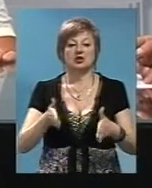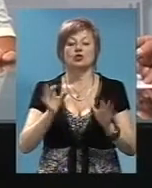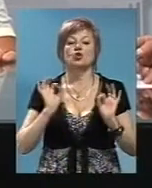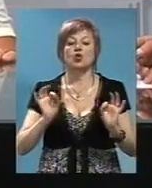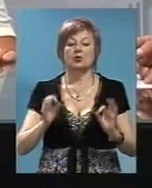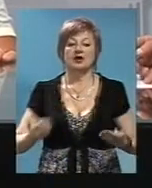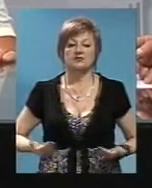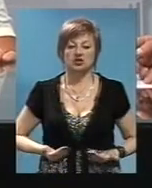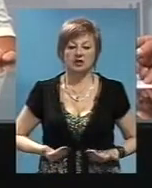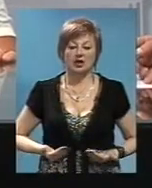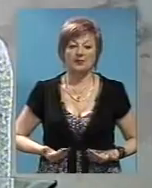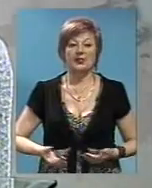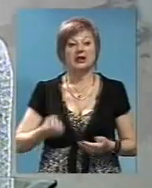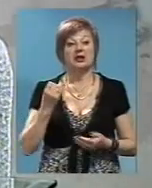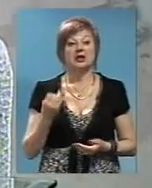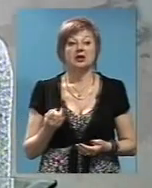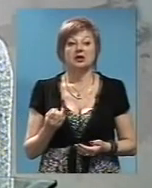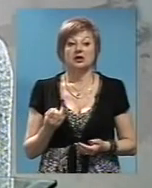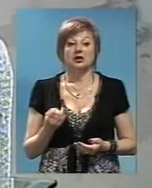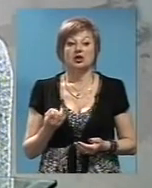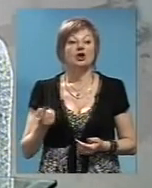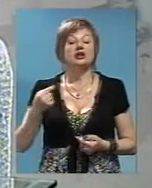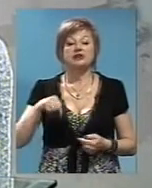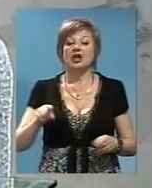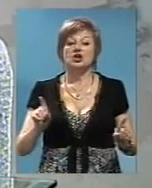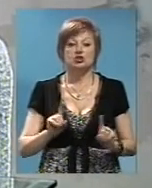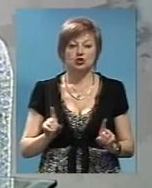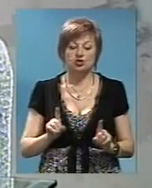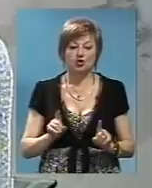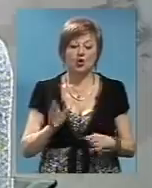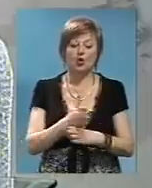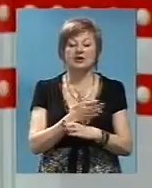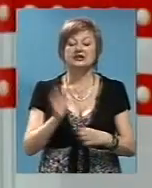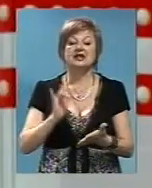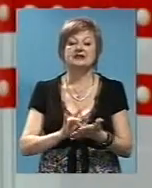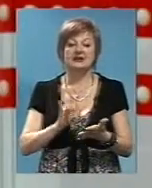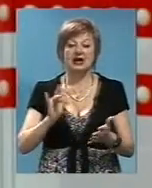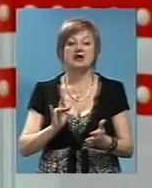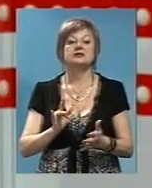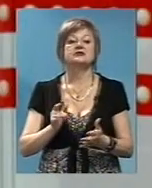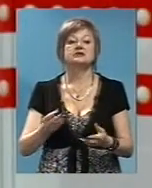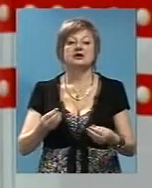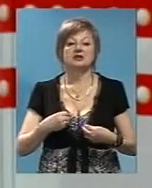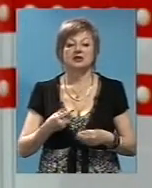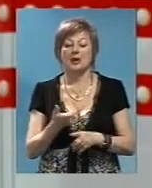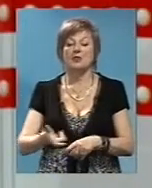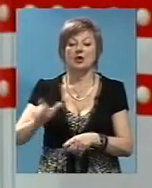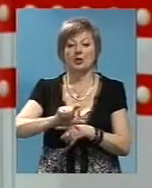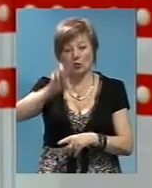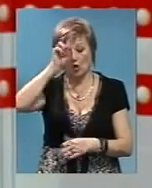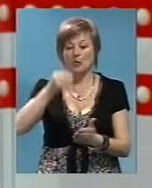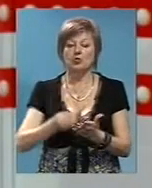нормального життя. І те, що децентралізація дала приріст бюджетів